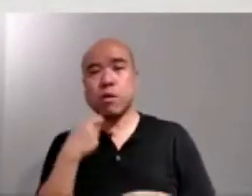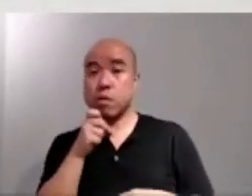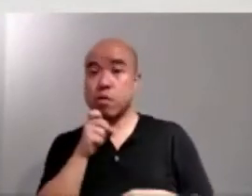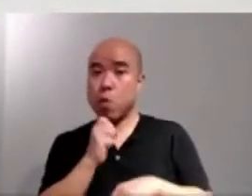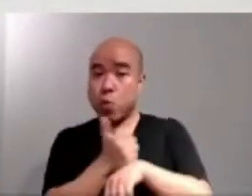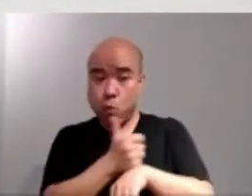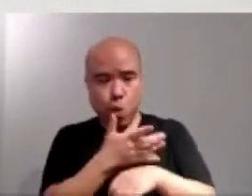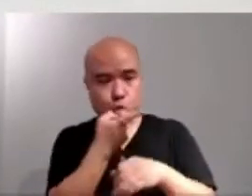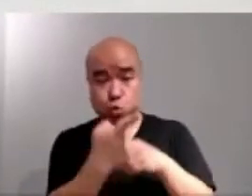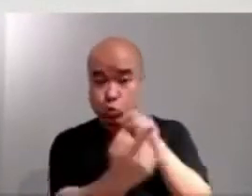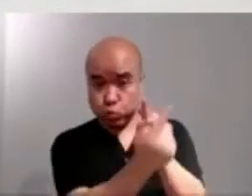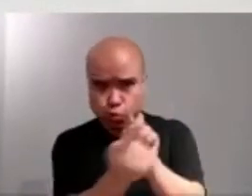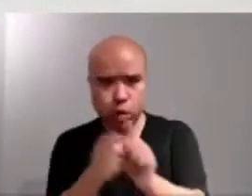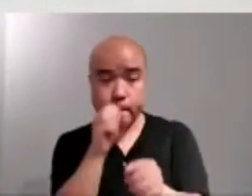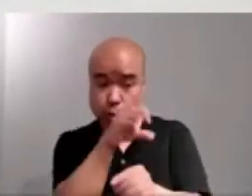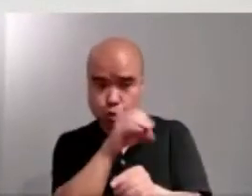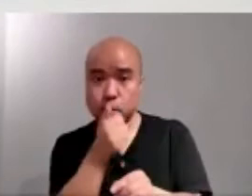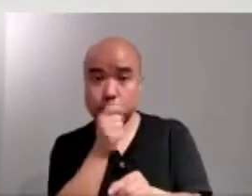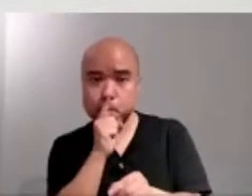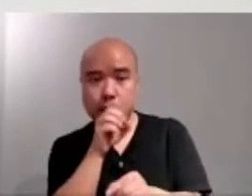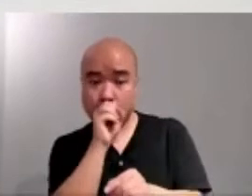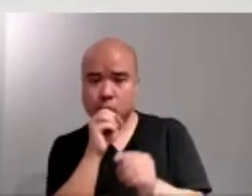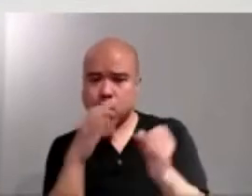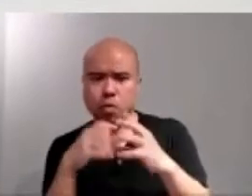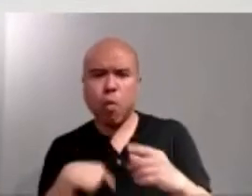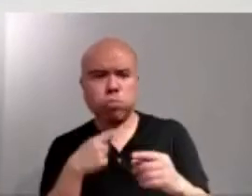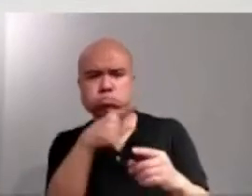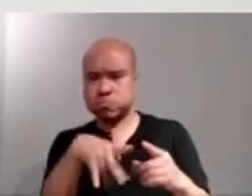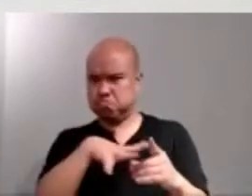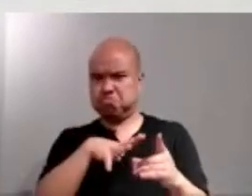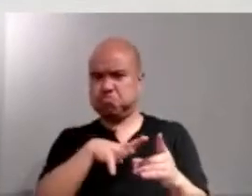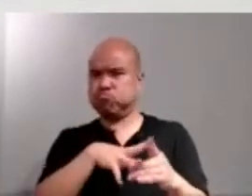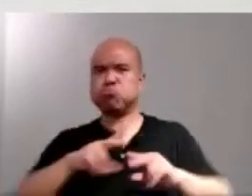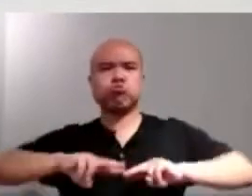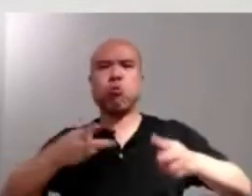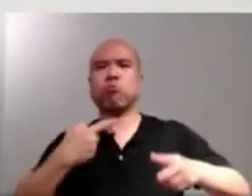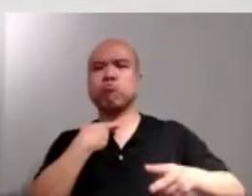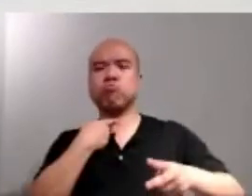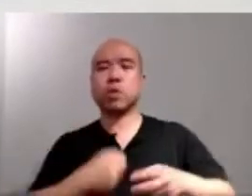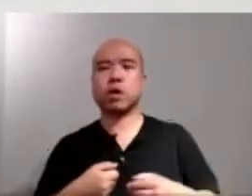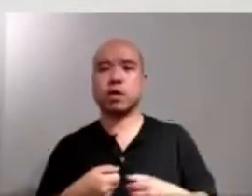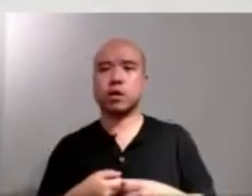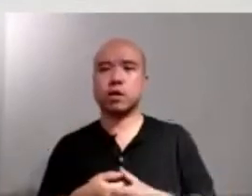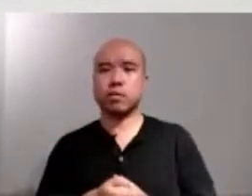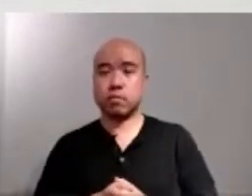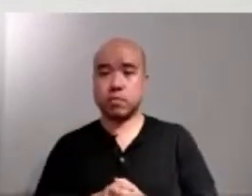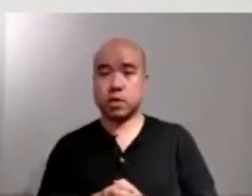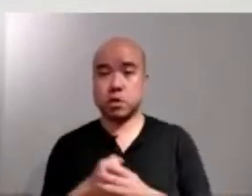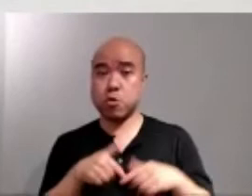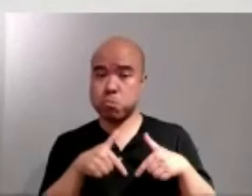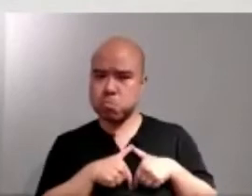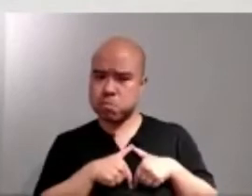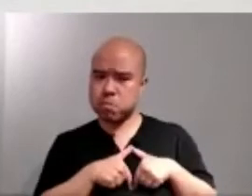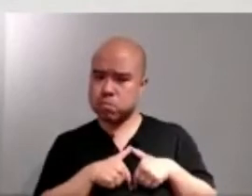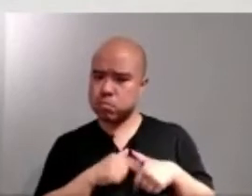呢，我就觉得这个社会现象是需要改变。那在那一刻呢，我的心就有一个微妙的变